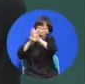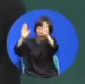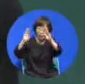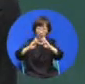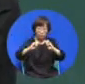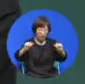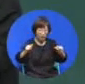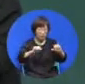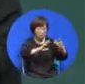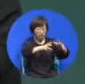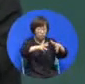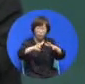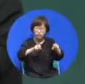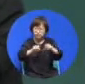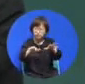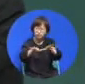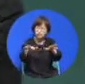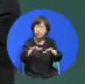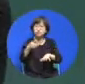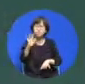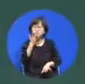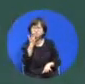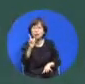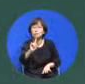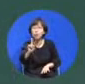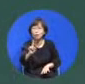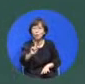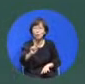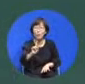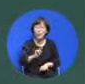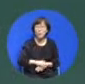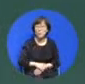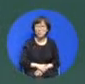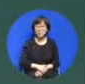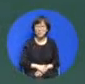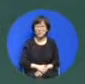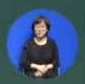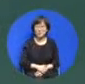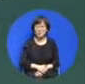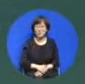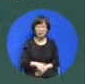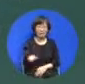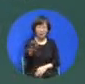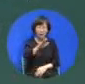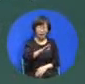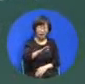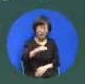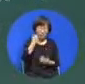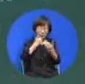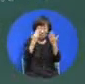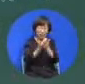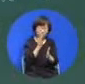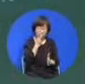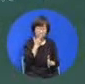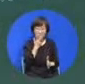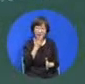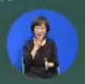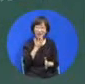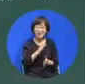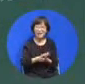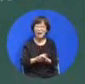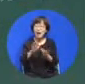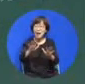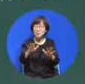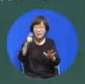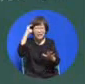되고 뭐 나라가 진동해야 됩니까? Why does God have to shake the heavens and the earth and all the nations? 아무도 모르는 얘기죠. It doesn't make sense. Many people don't understand.